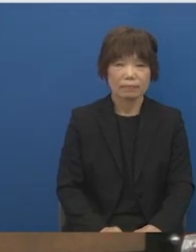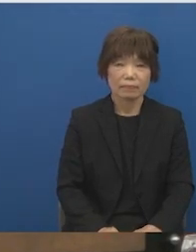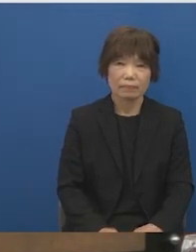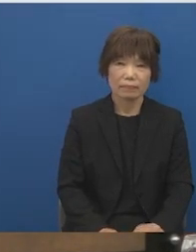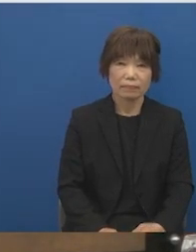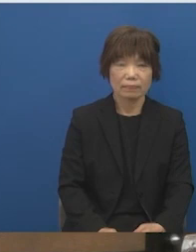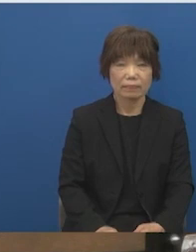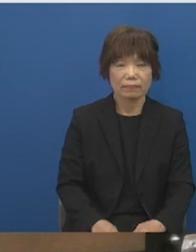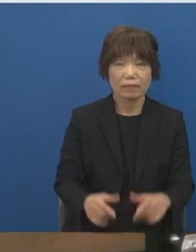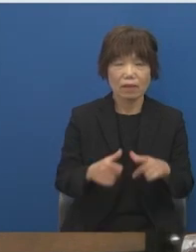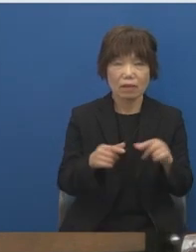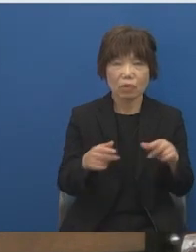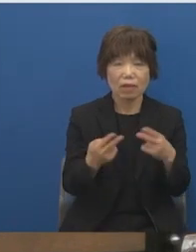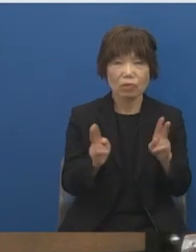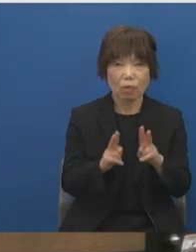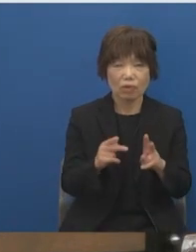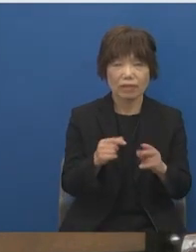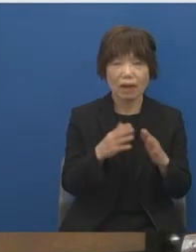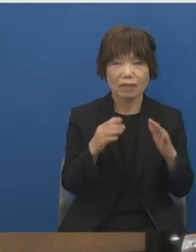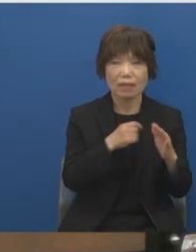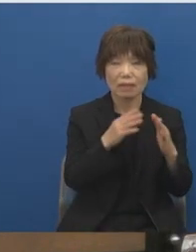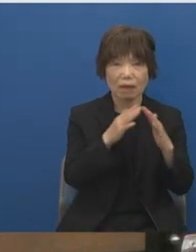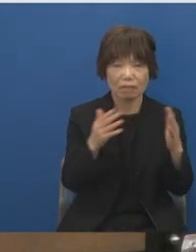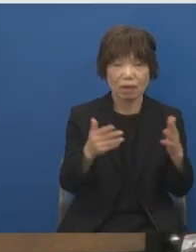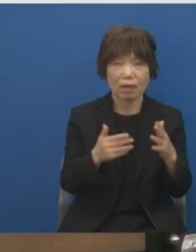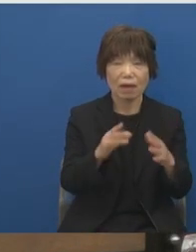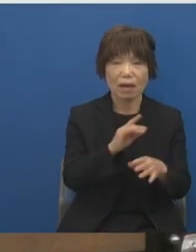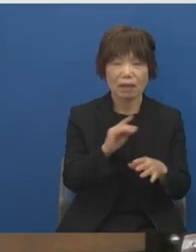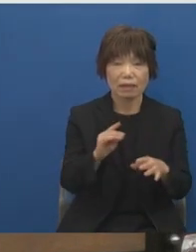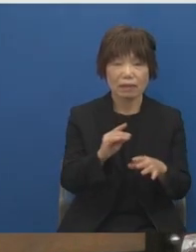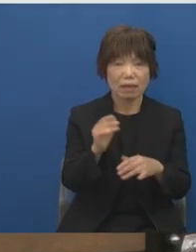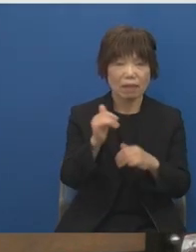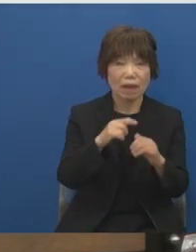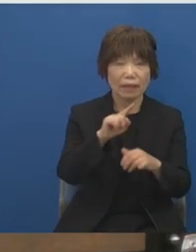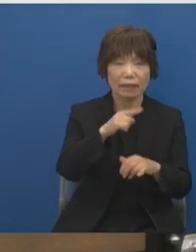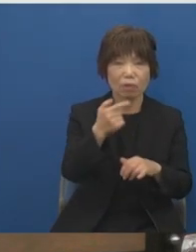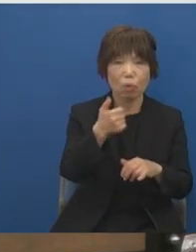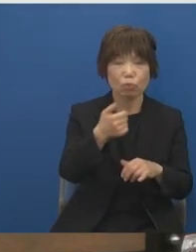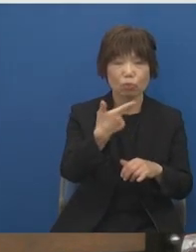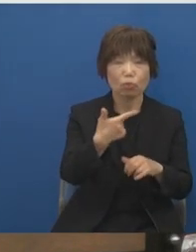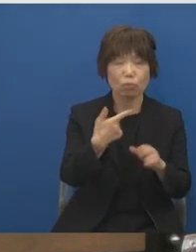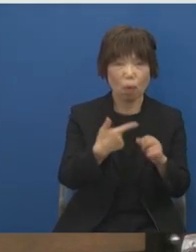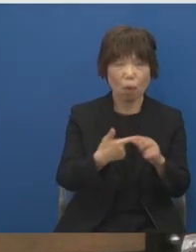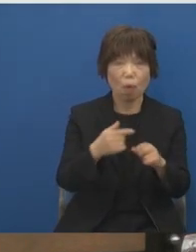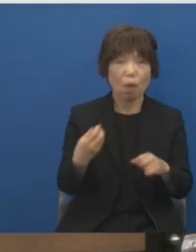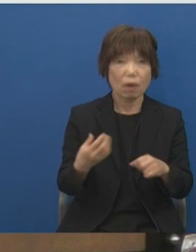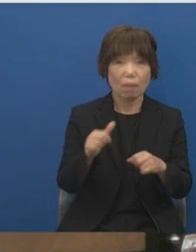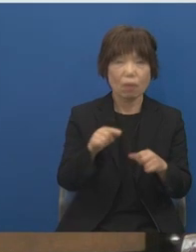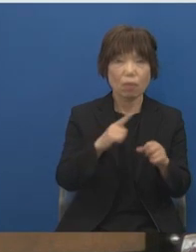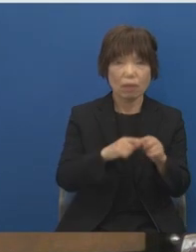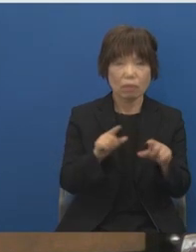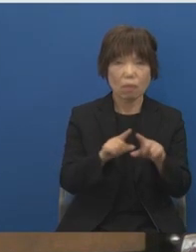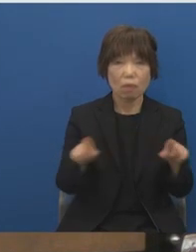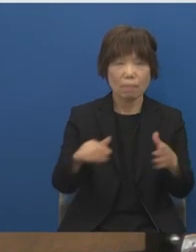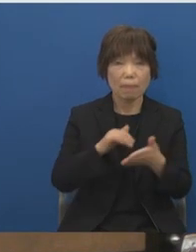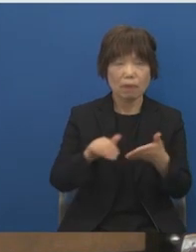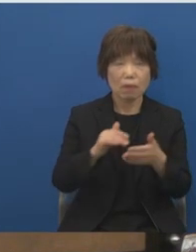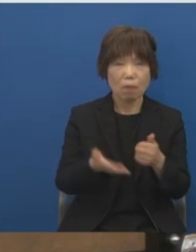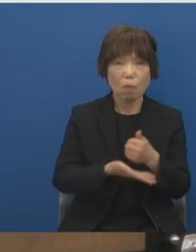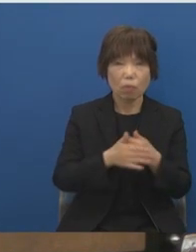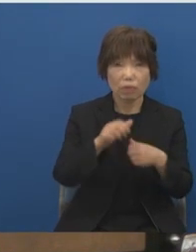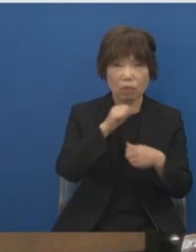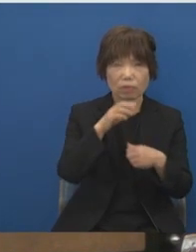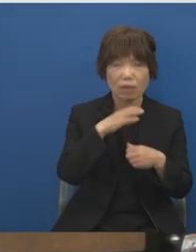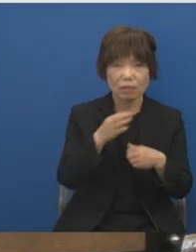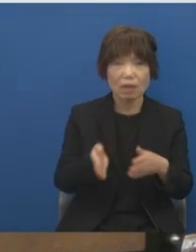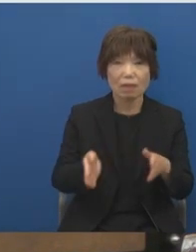日本共産党市会議員団は、議第156号令和5年度一般会計補正予算に賛